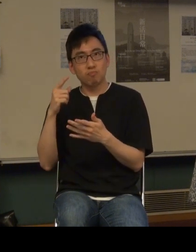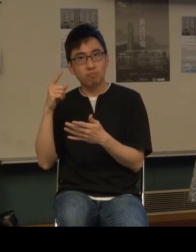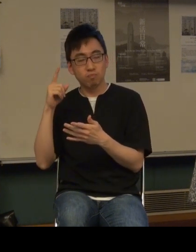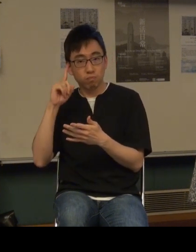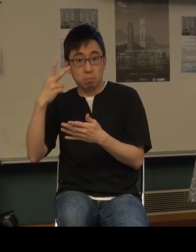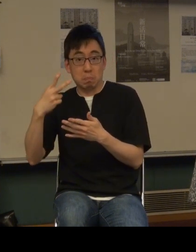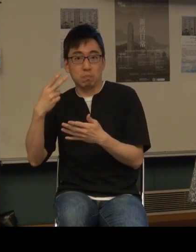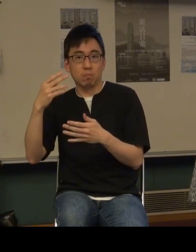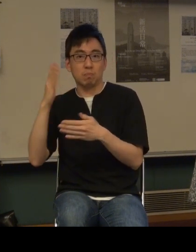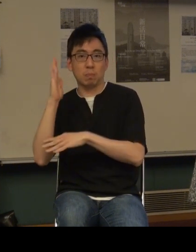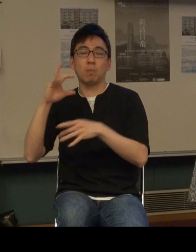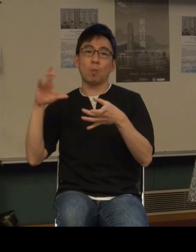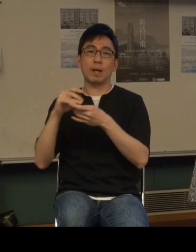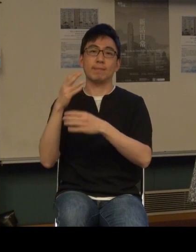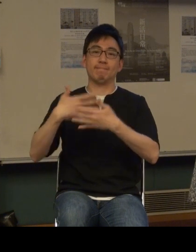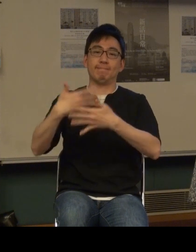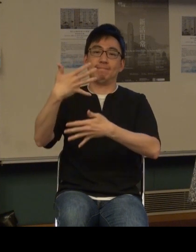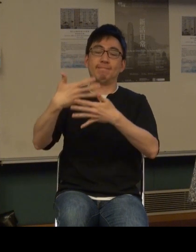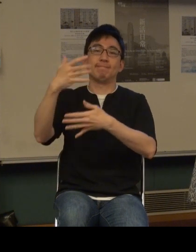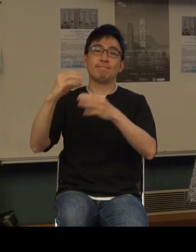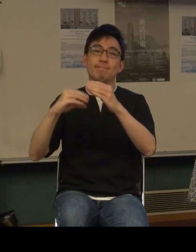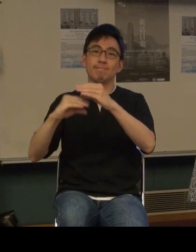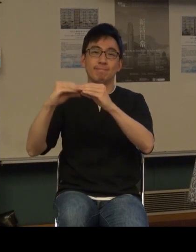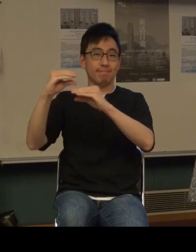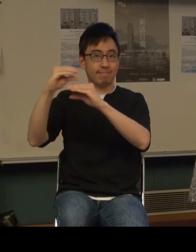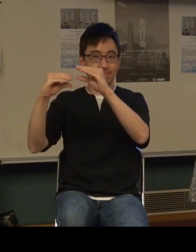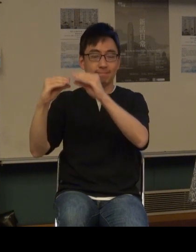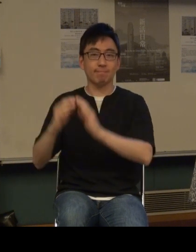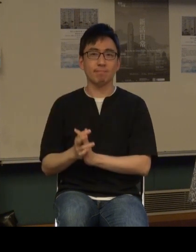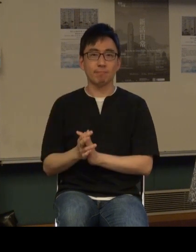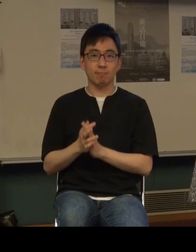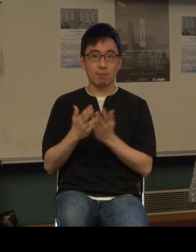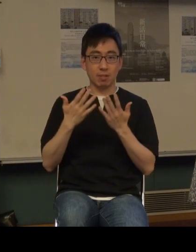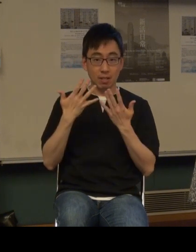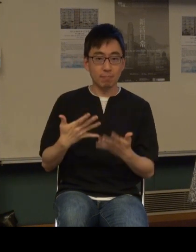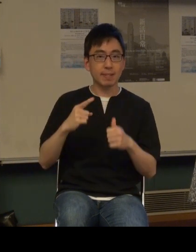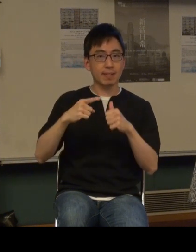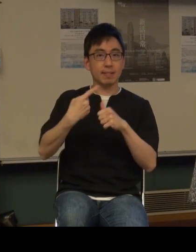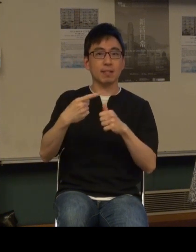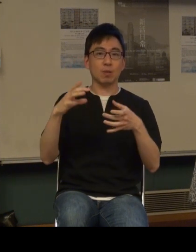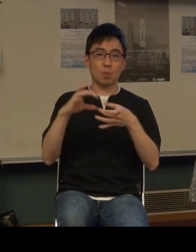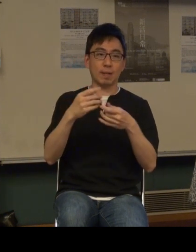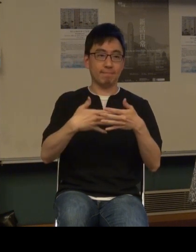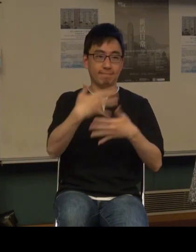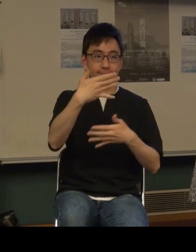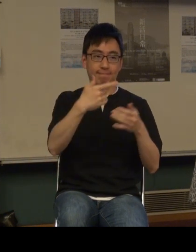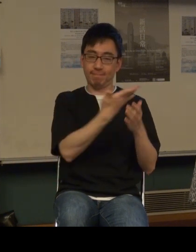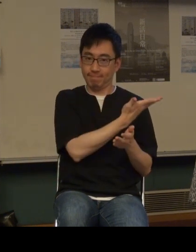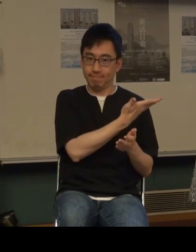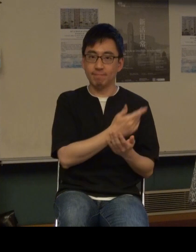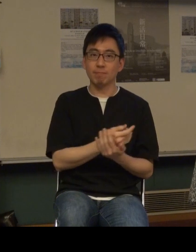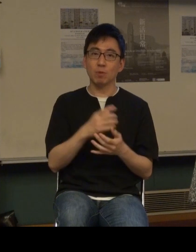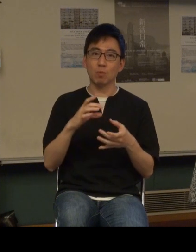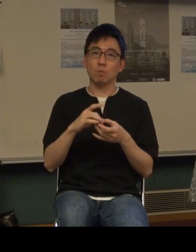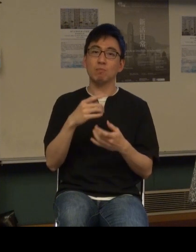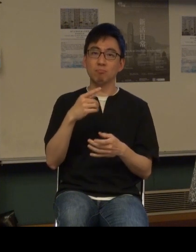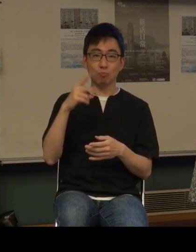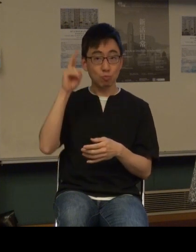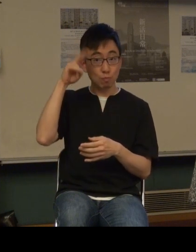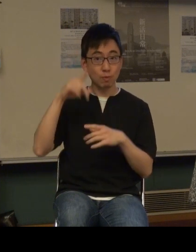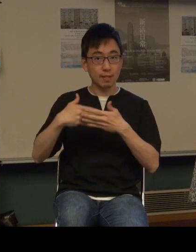咁今次二月咧先有第一讲咧，就系徐仲文教授。今晚同我哋講現代主義與日常建築啦，